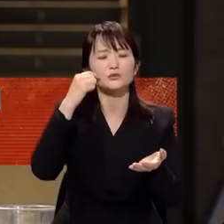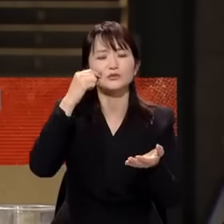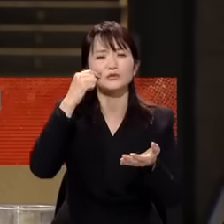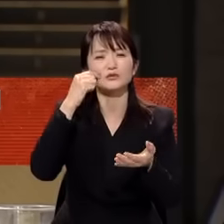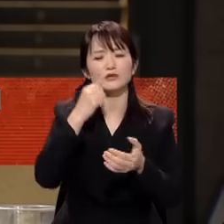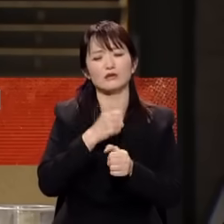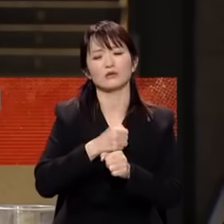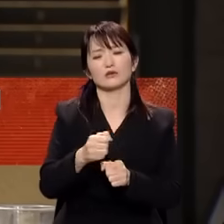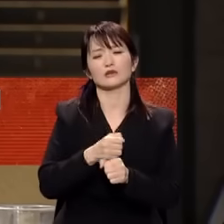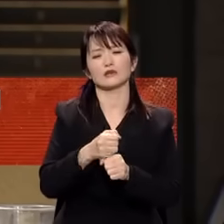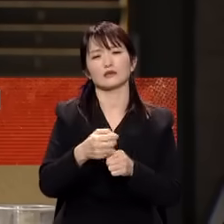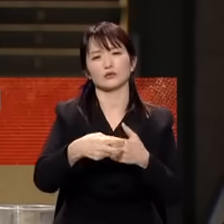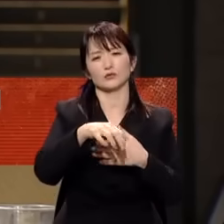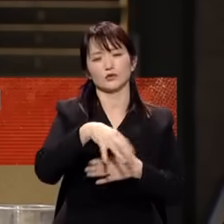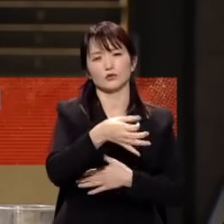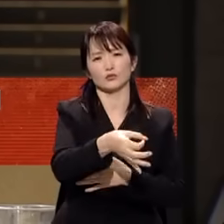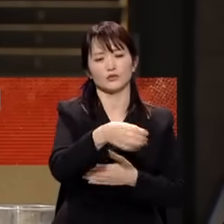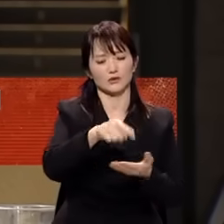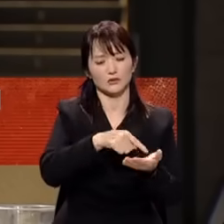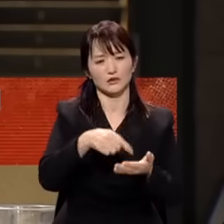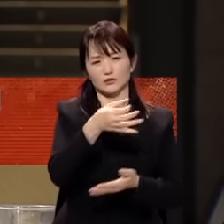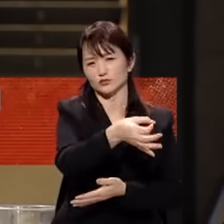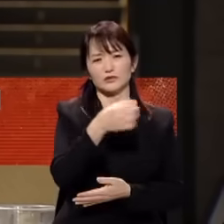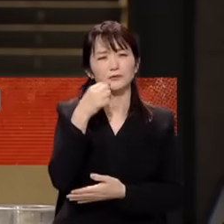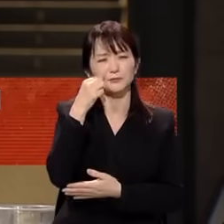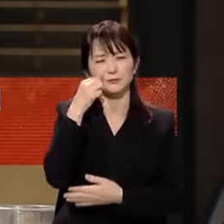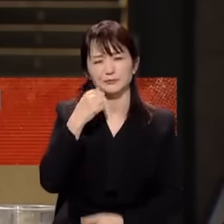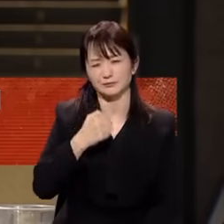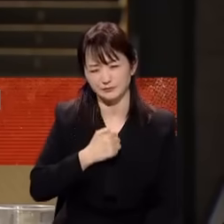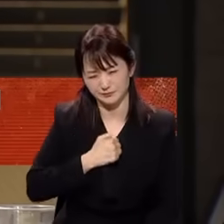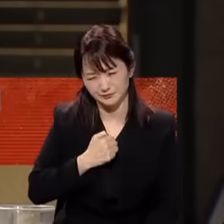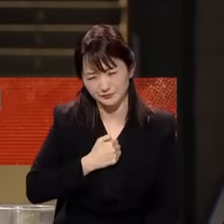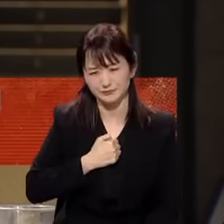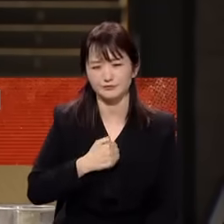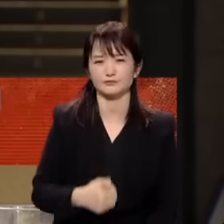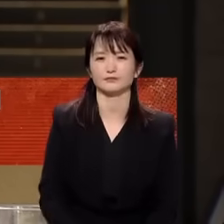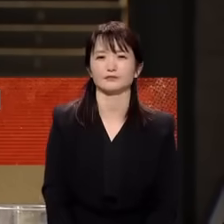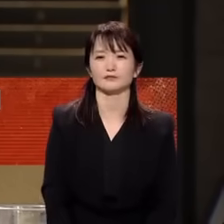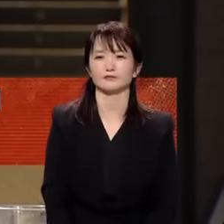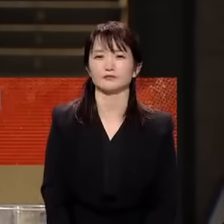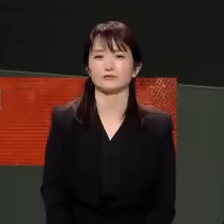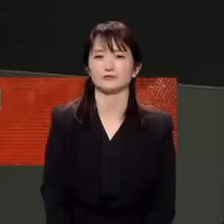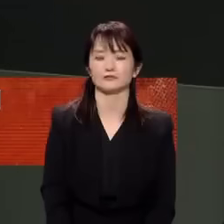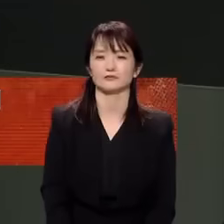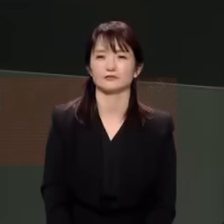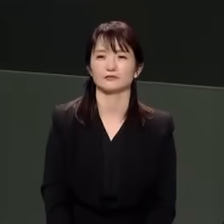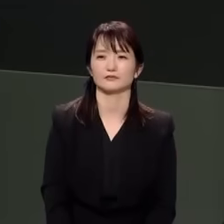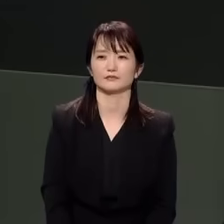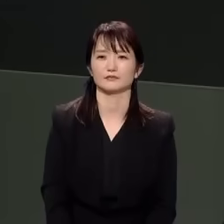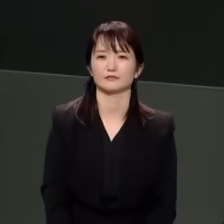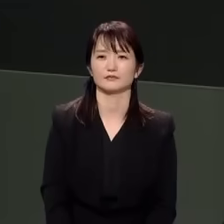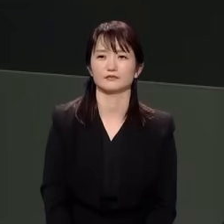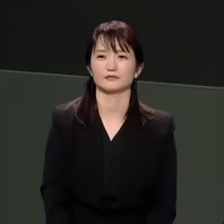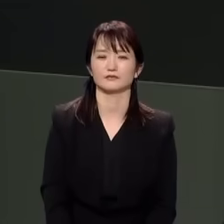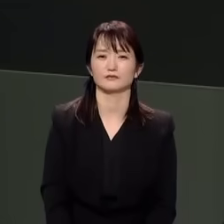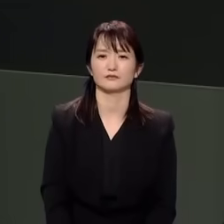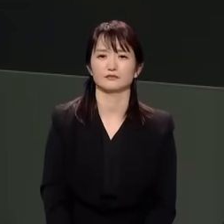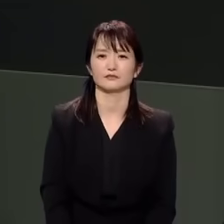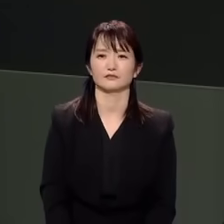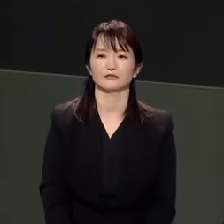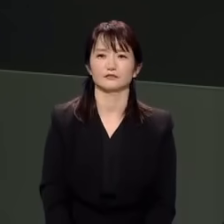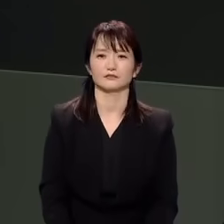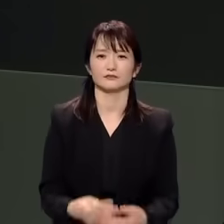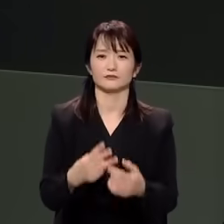지금 병원비까지 제대로 배상을 못 받고 있으니 굉장히 답답해하는 그런 상황입니다. 알겠습니다. 자, 다음 또